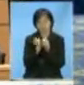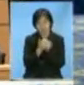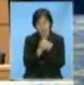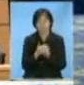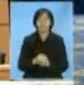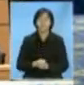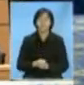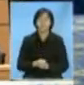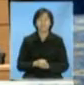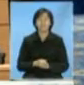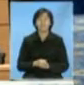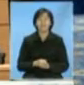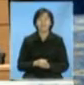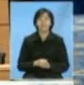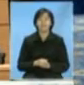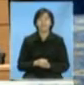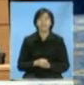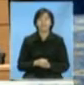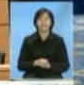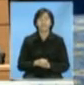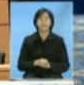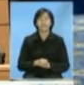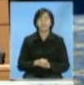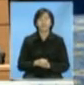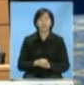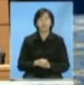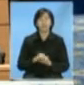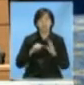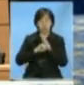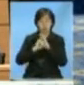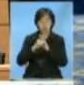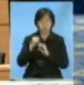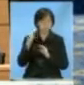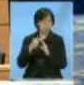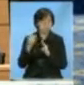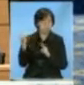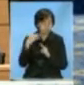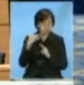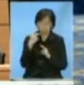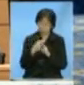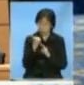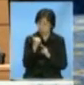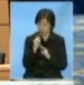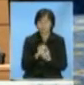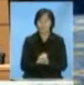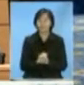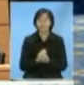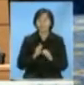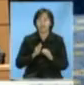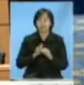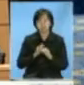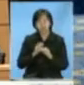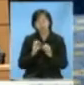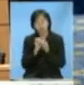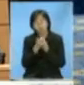นะครับและได้ขึ้นชื่อดังไปทั่วโลกว่าเมืองราชินีแห่ง